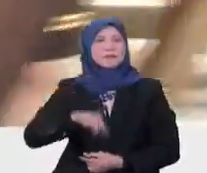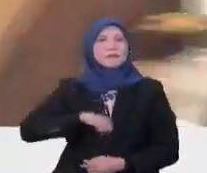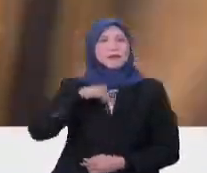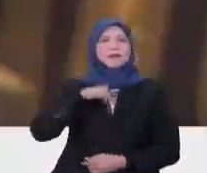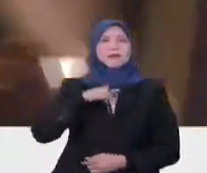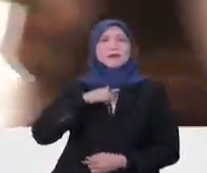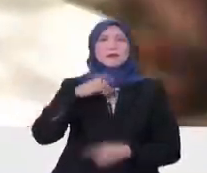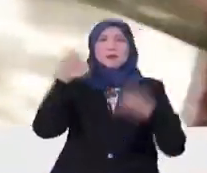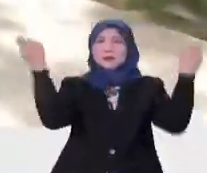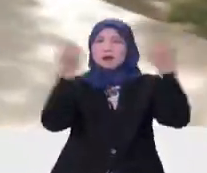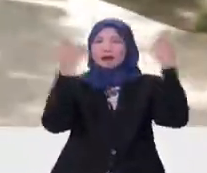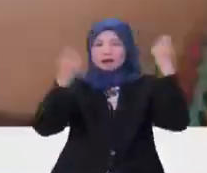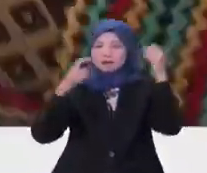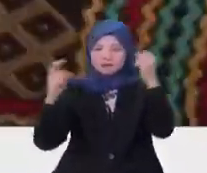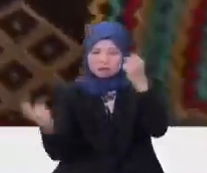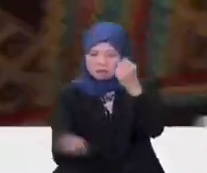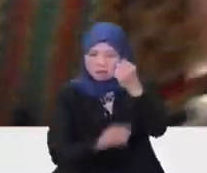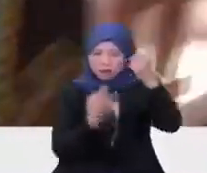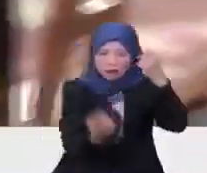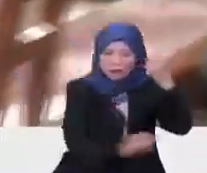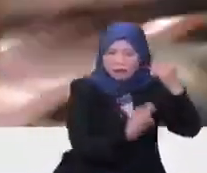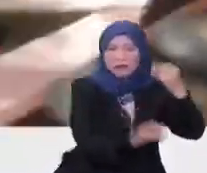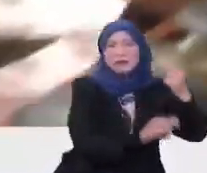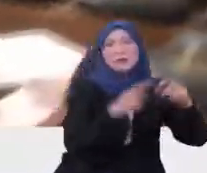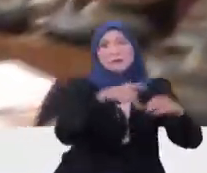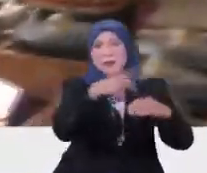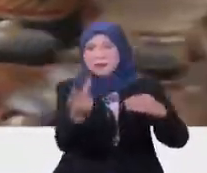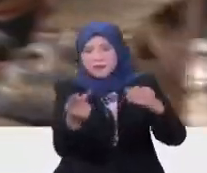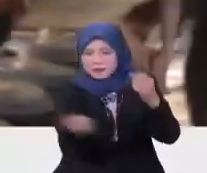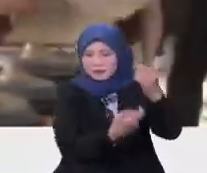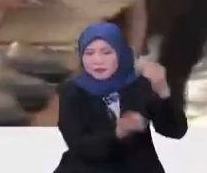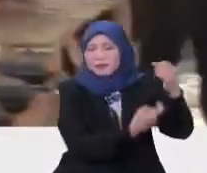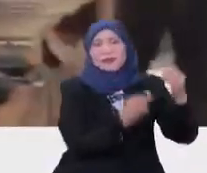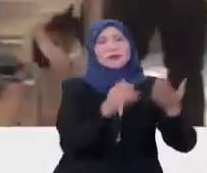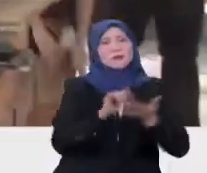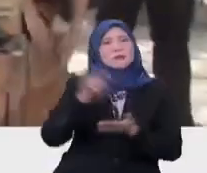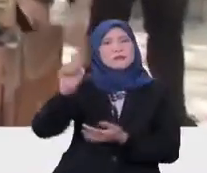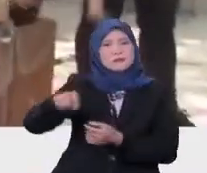keamatan ini bukan sangat suka-suka, mau ramai-ramai, tapi ini adalah untuk